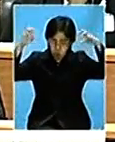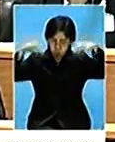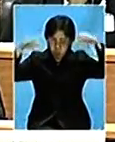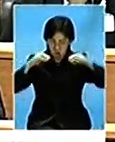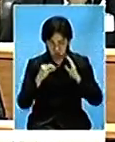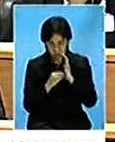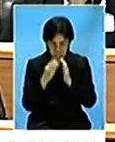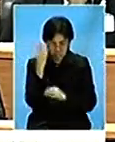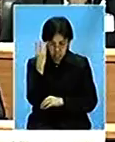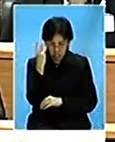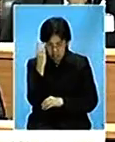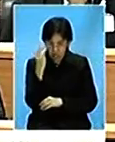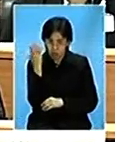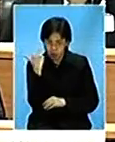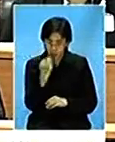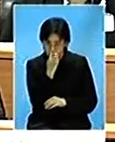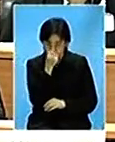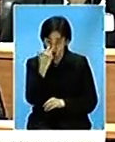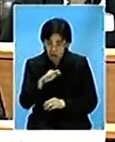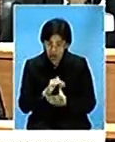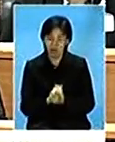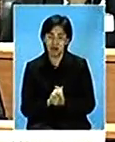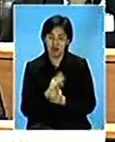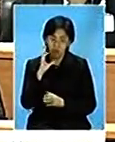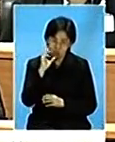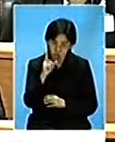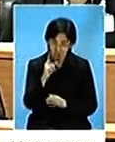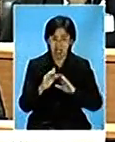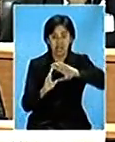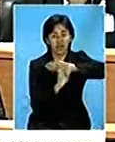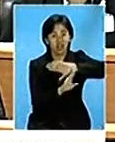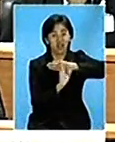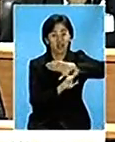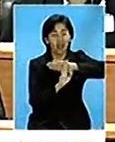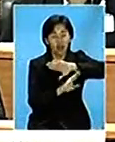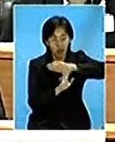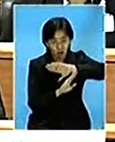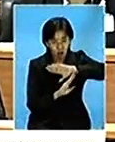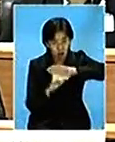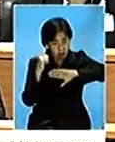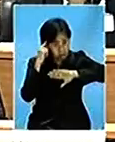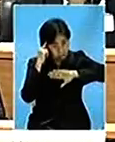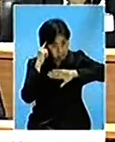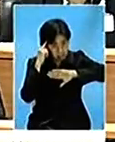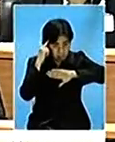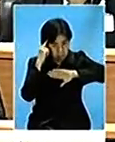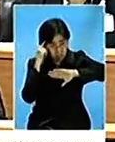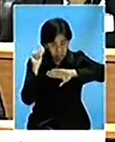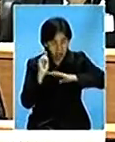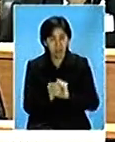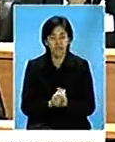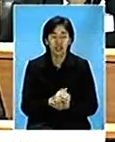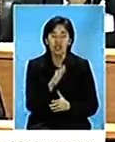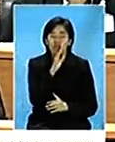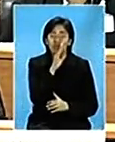ใจว่าเมื่อวานทดสอบเรียบร้อยแล้วพรุ่งนี้ทดสอบฝั่งตะวันออกเนี่ยท่านมั่นใจได้อย่างไรครับว่าสมมติว่าเ